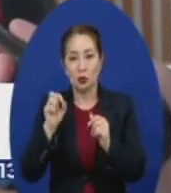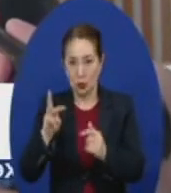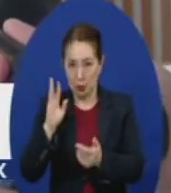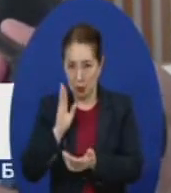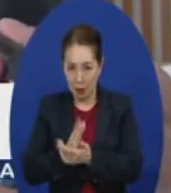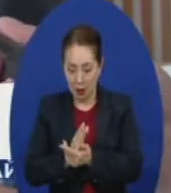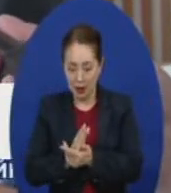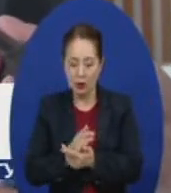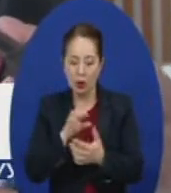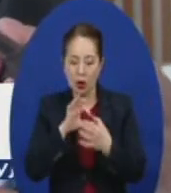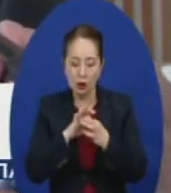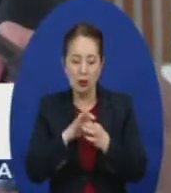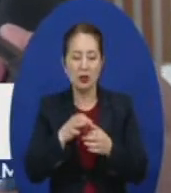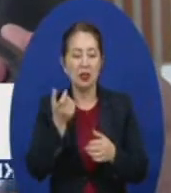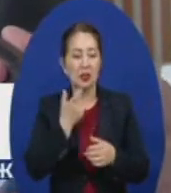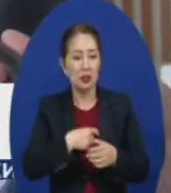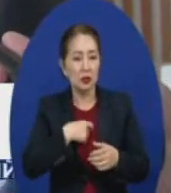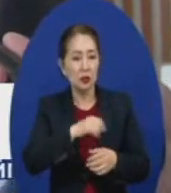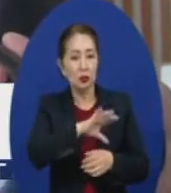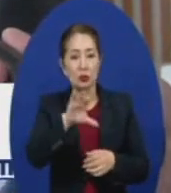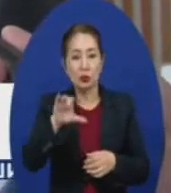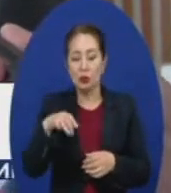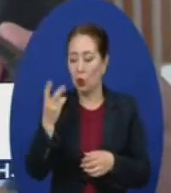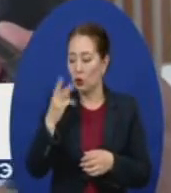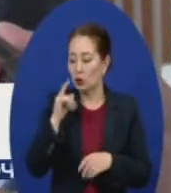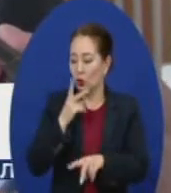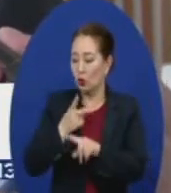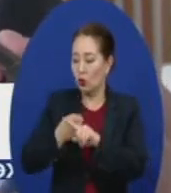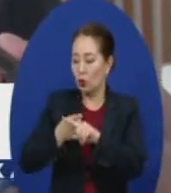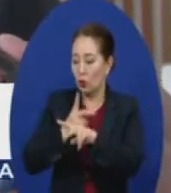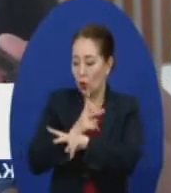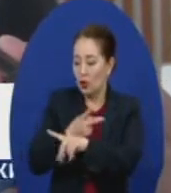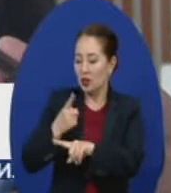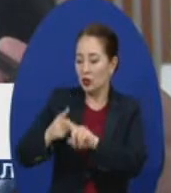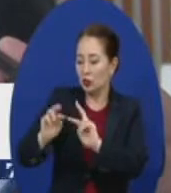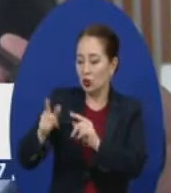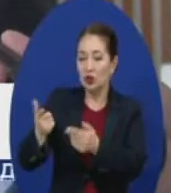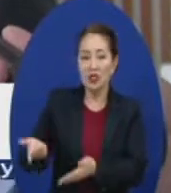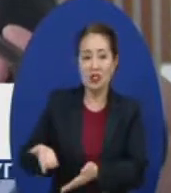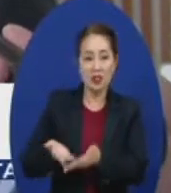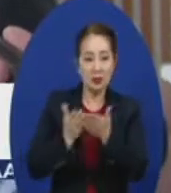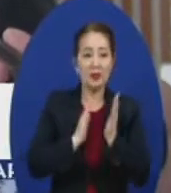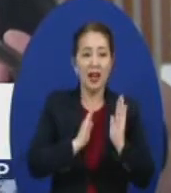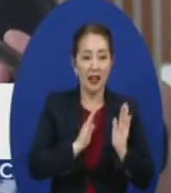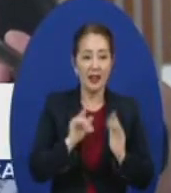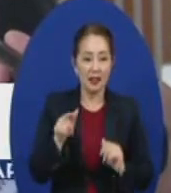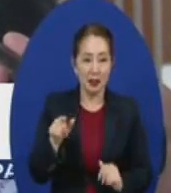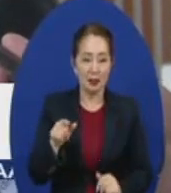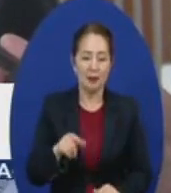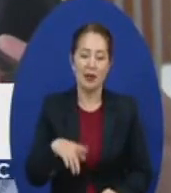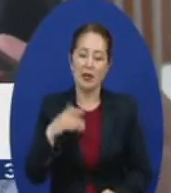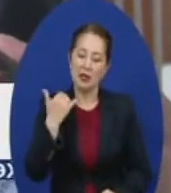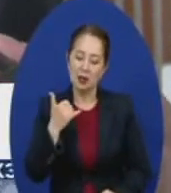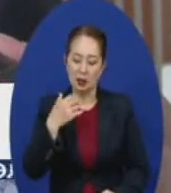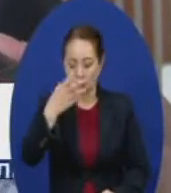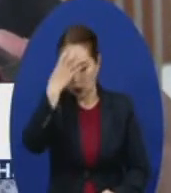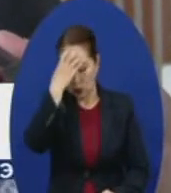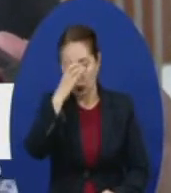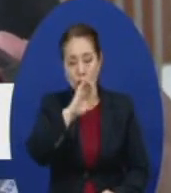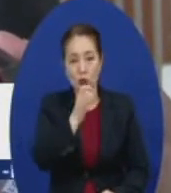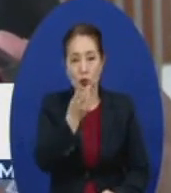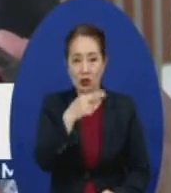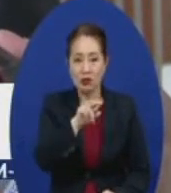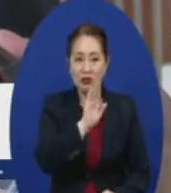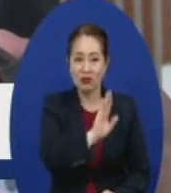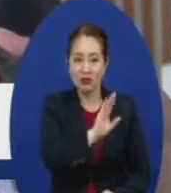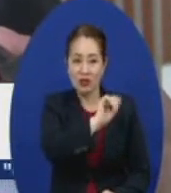асуудлууд байна. Гэдэг дээр бол гишүүдийн дийлэнх нь бол үндсэн хуулийн нэмэлт өөрчлөлт бол дэмжих хандлагатай байна. Зарим тодорхой асуудлууд одоо төрийн сүлжээний асуудал